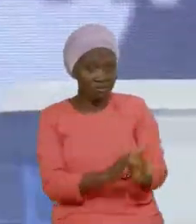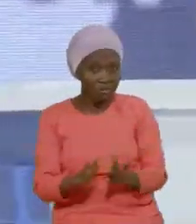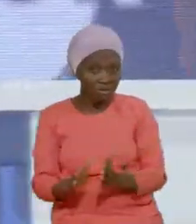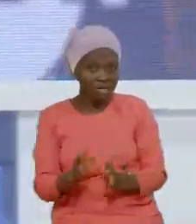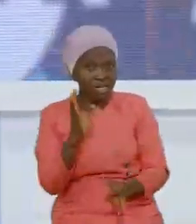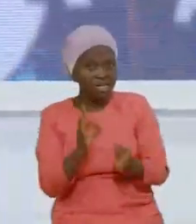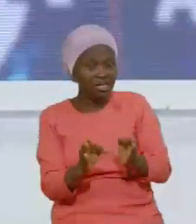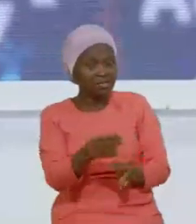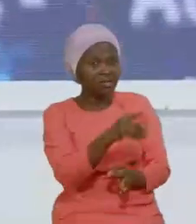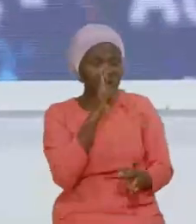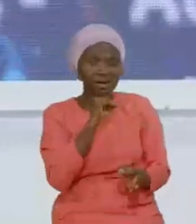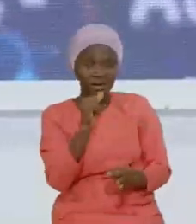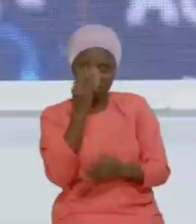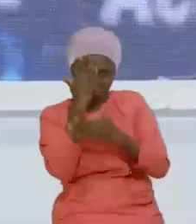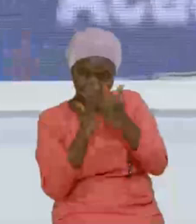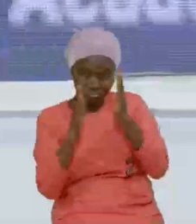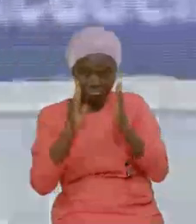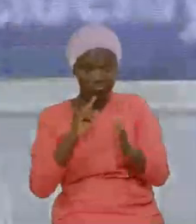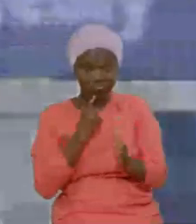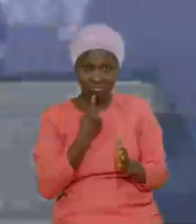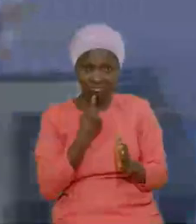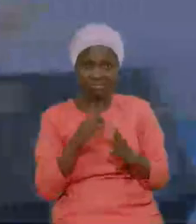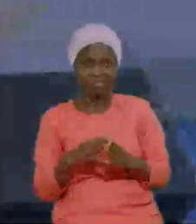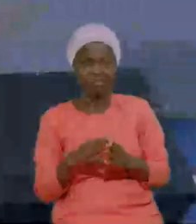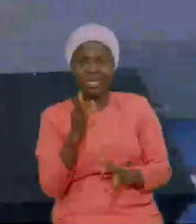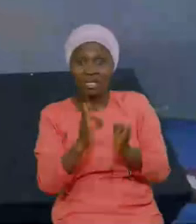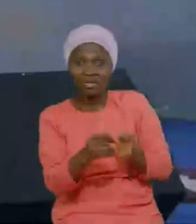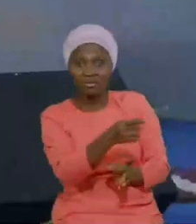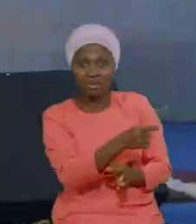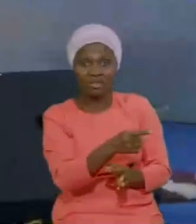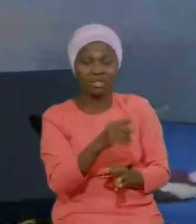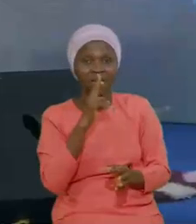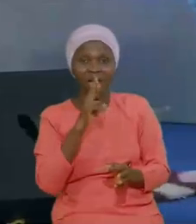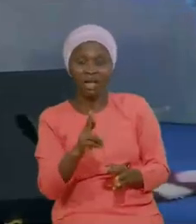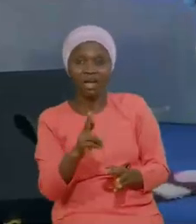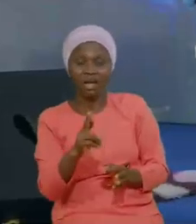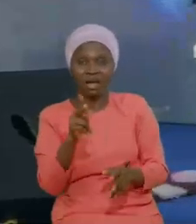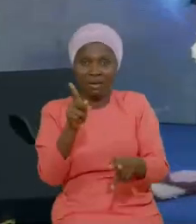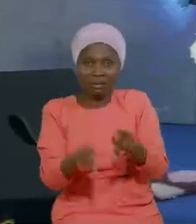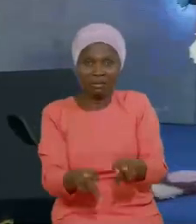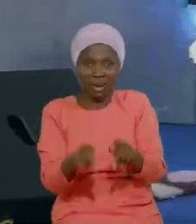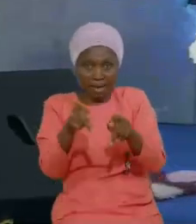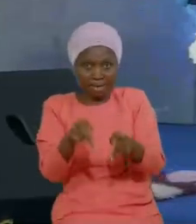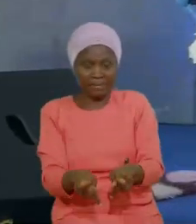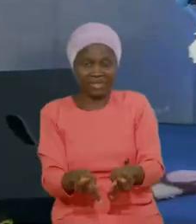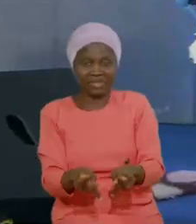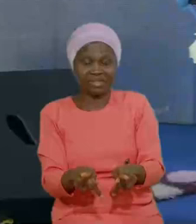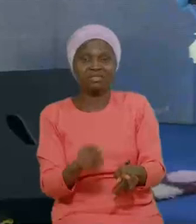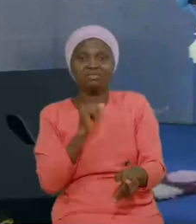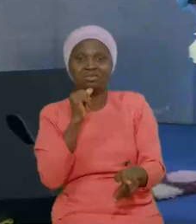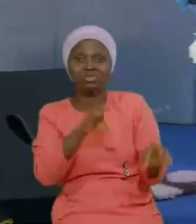they are not sober, s'ils n'ont pas de plan, if they are s'ils ne sont pas sobres et sérieux, not doing well,